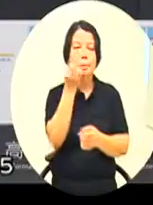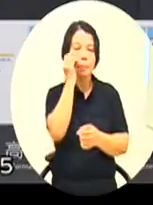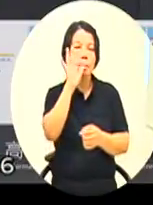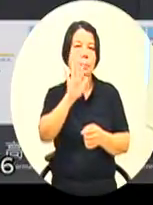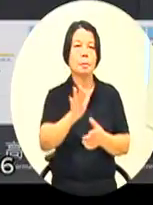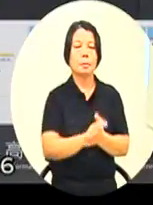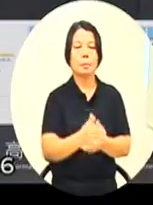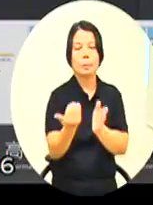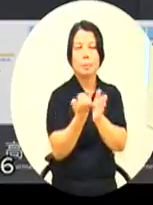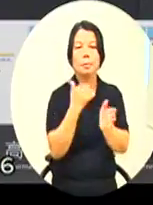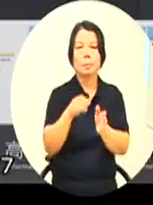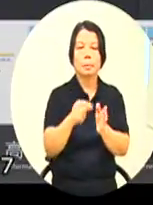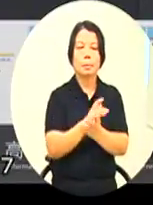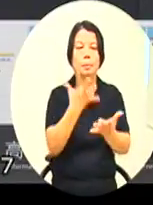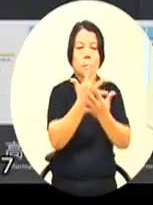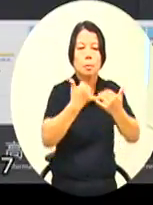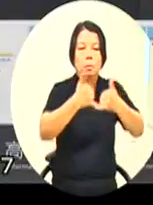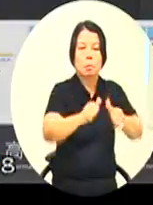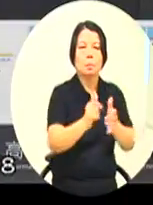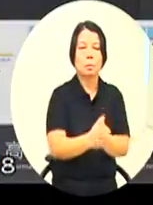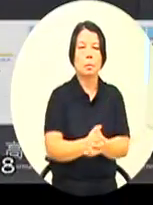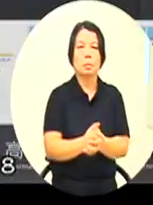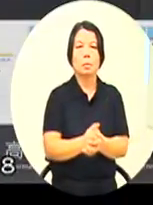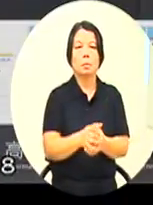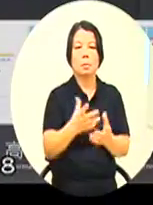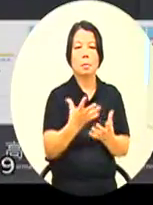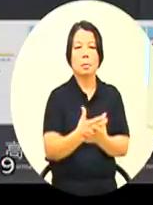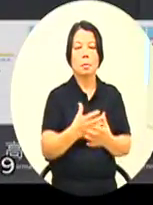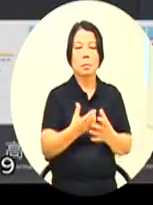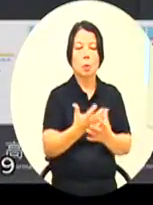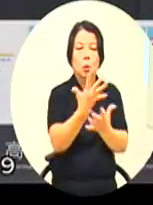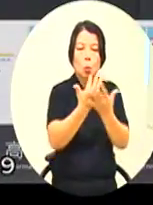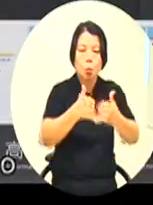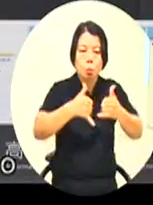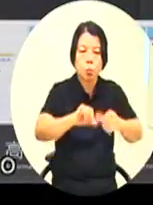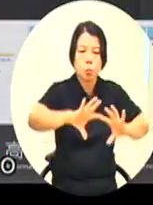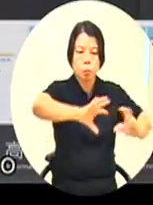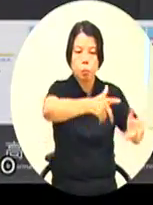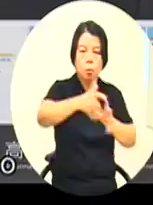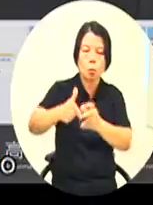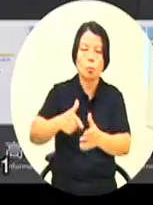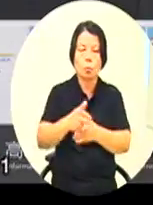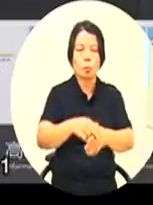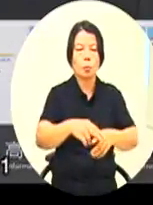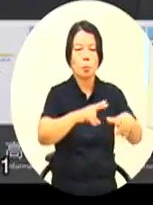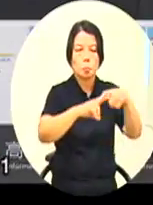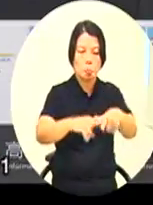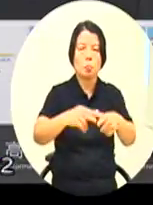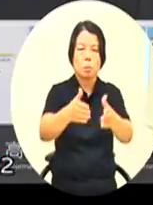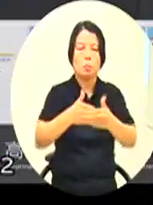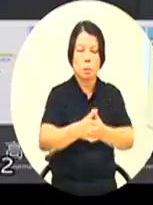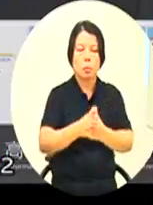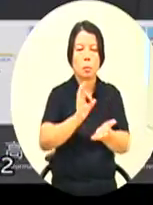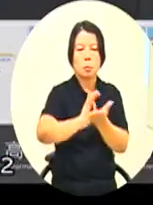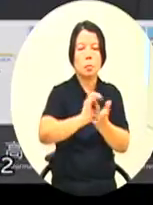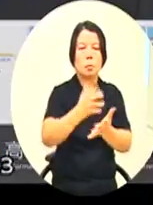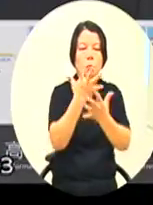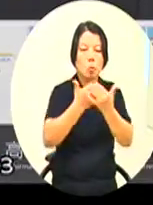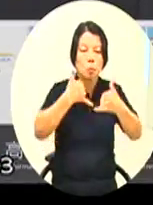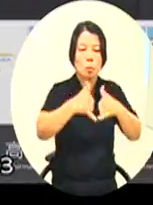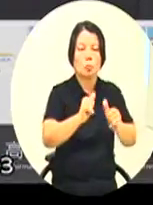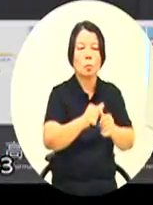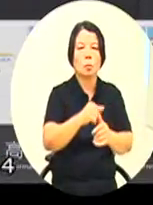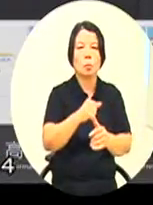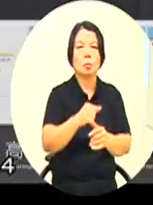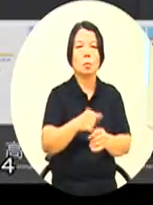就是刚刚讲到网路哈，有网际就没有国际哈。我们的国际行销当然也要利用网路的工具。好像我们